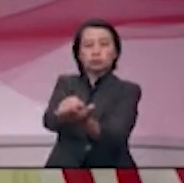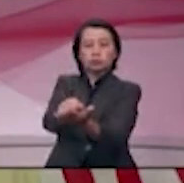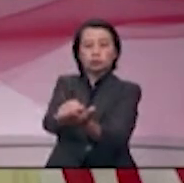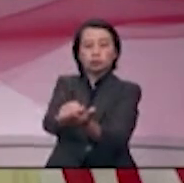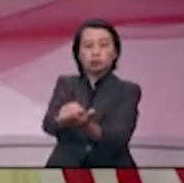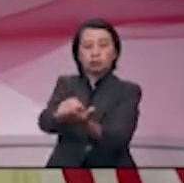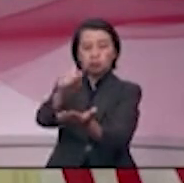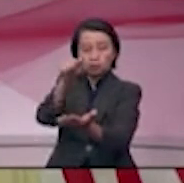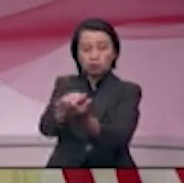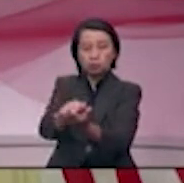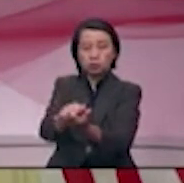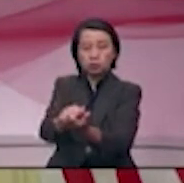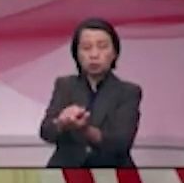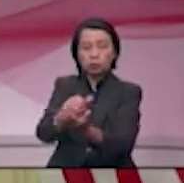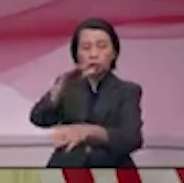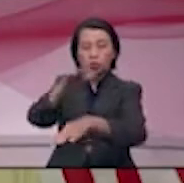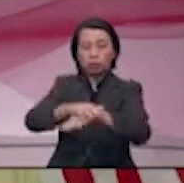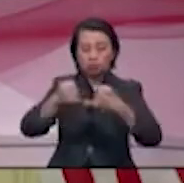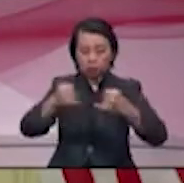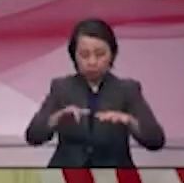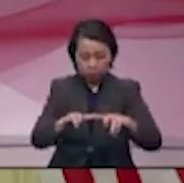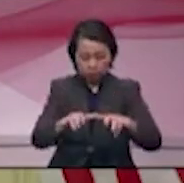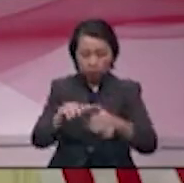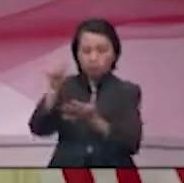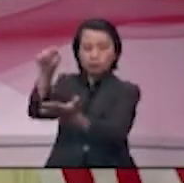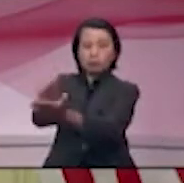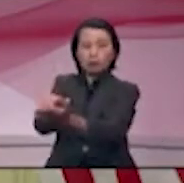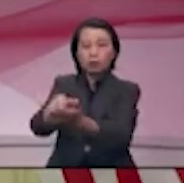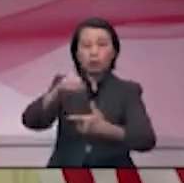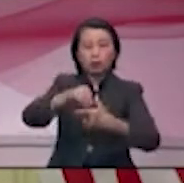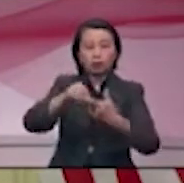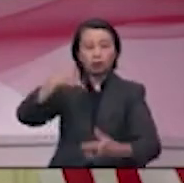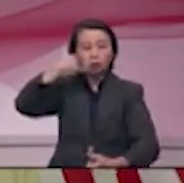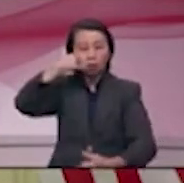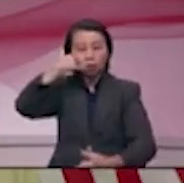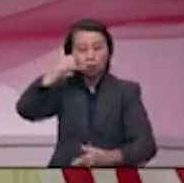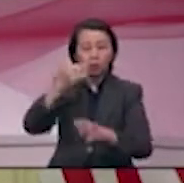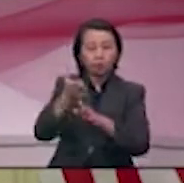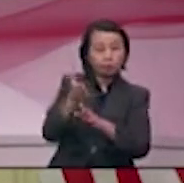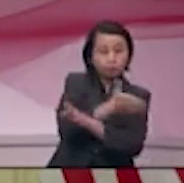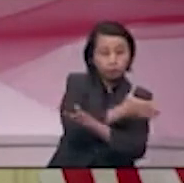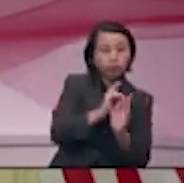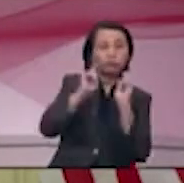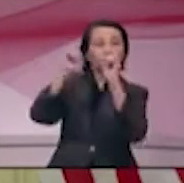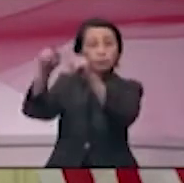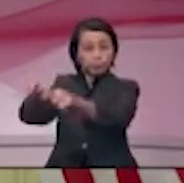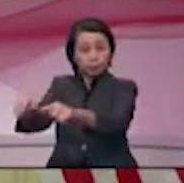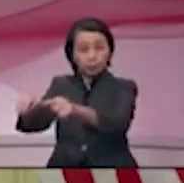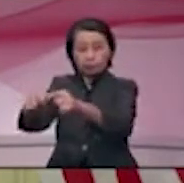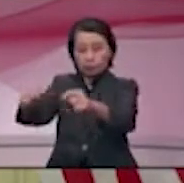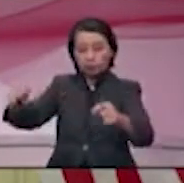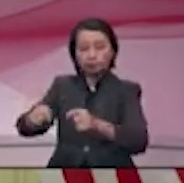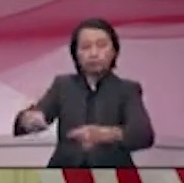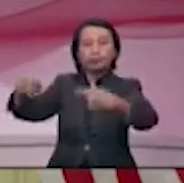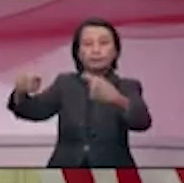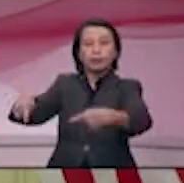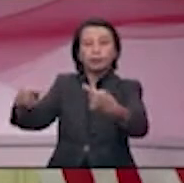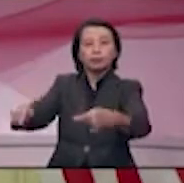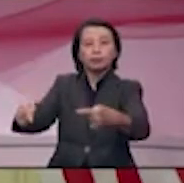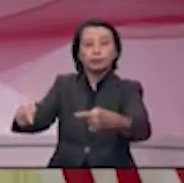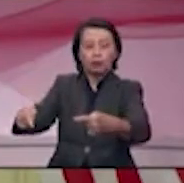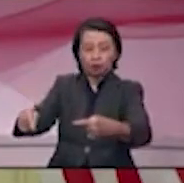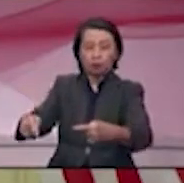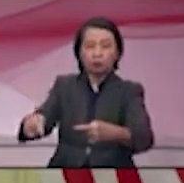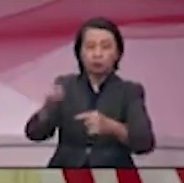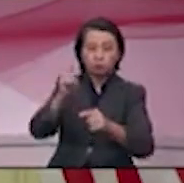pengesahan slot atas talian atau melalui telepon sebelum HD ke the premise ataupun Banyu